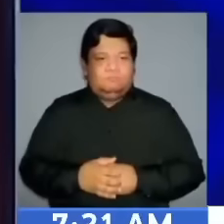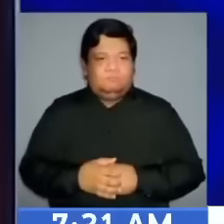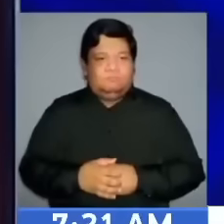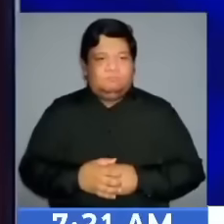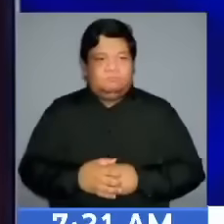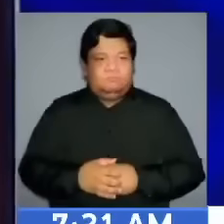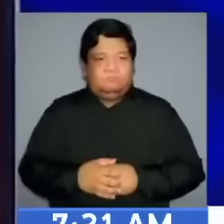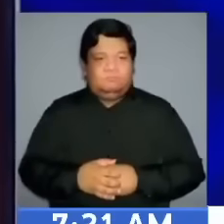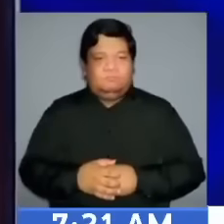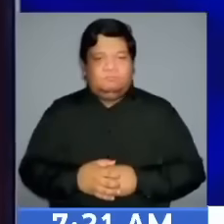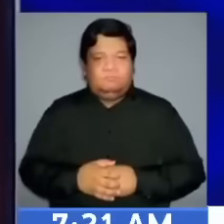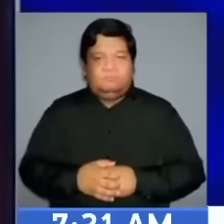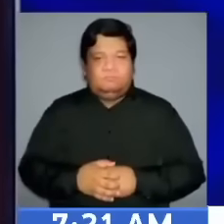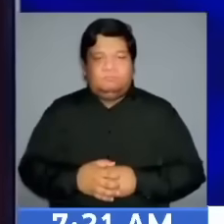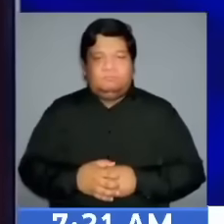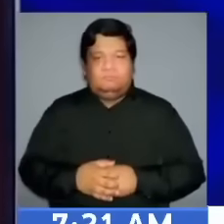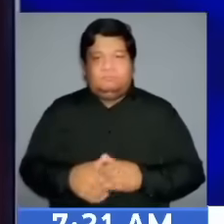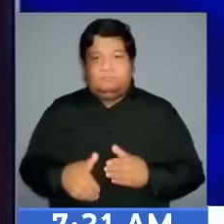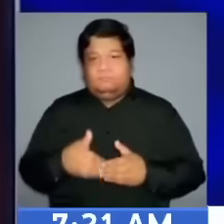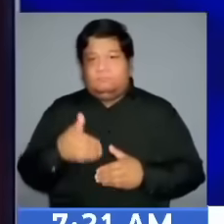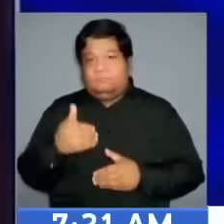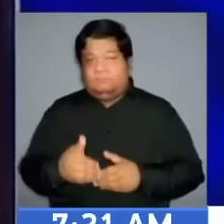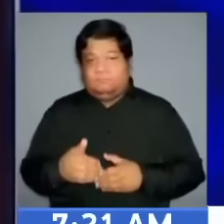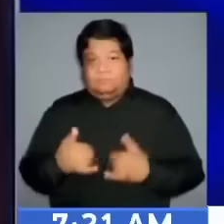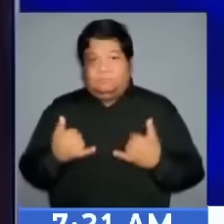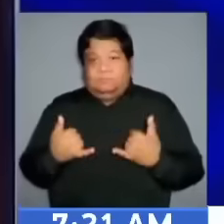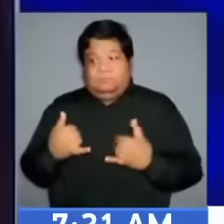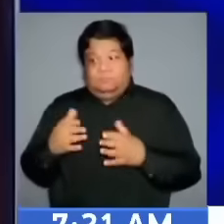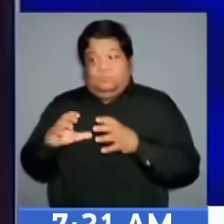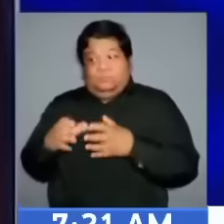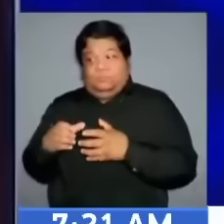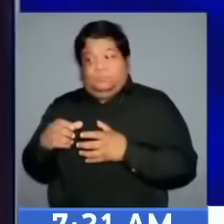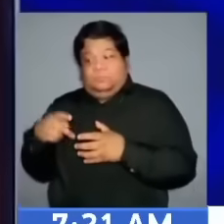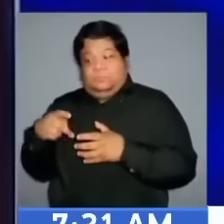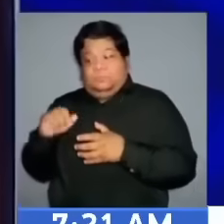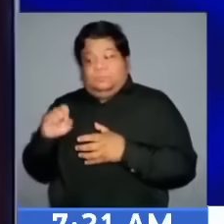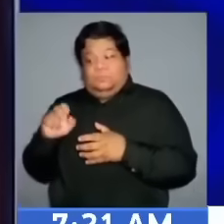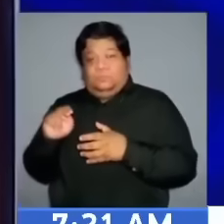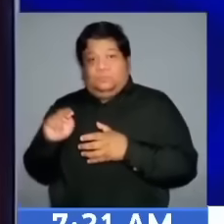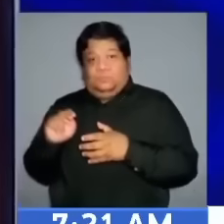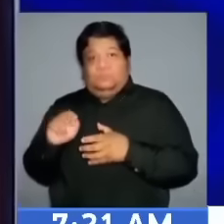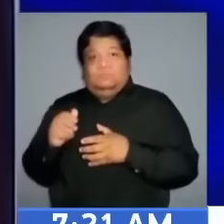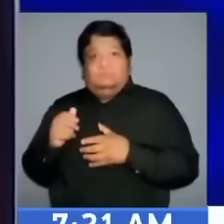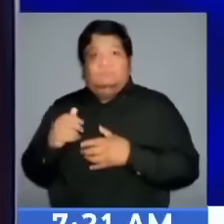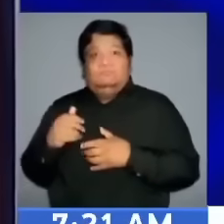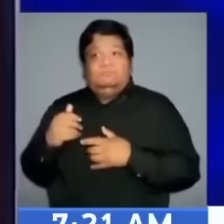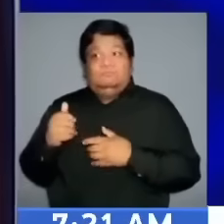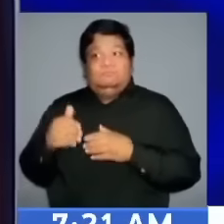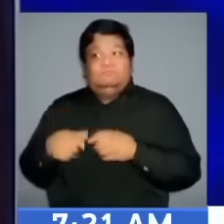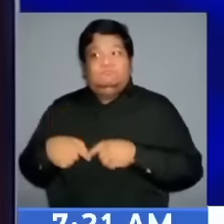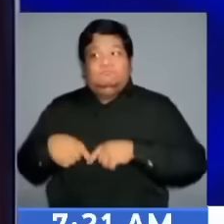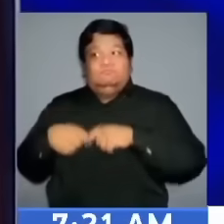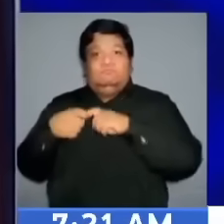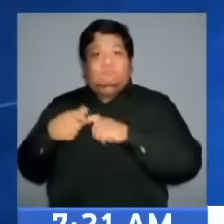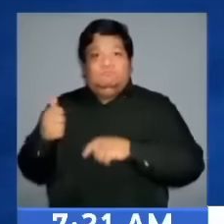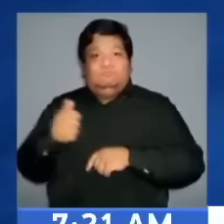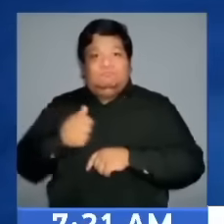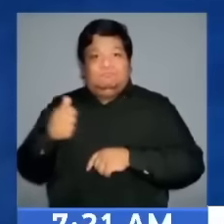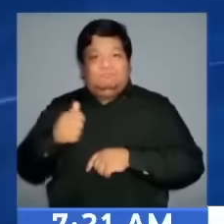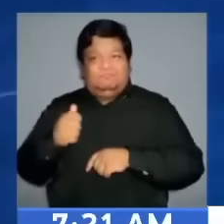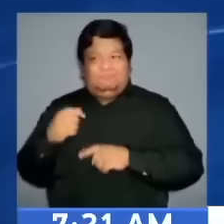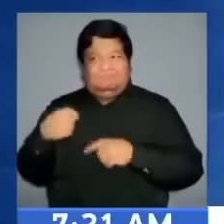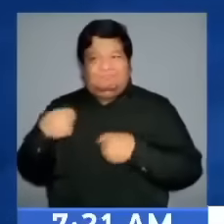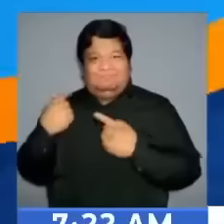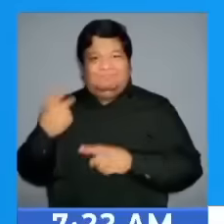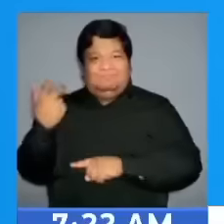Day 3 na ng tigil pasada ng grupong Piston. Nakatakda silang magtipon sa Mendiola ngayong umaga. Live mula sa Maynila, may unang balita